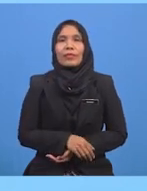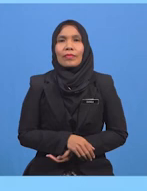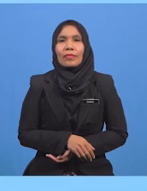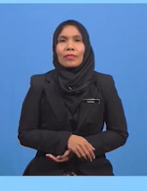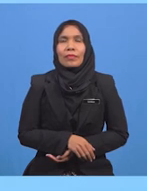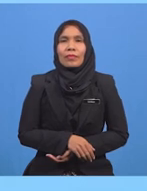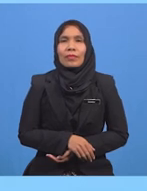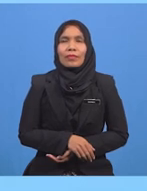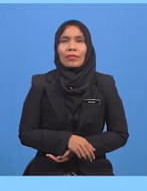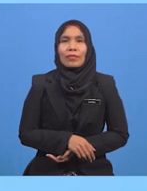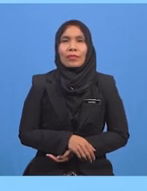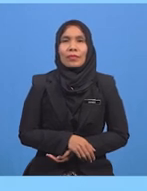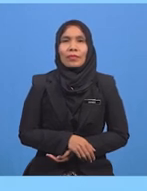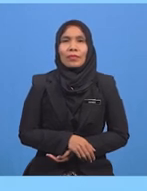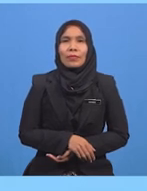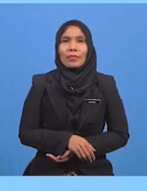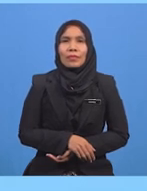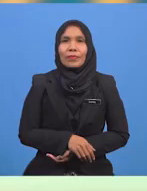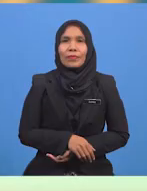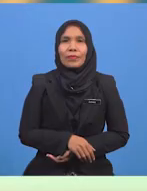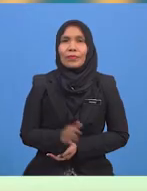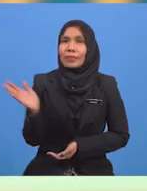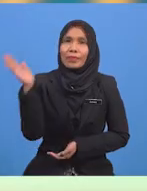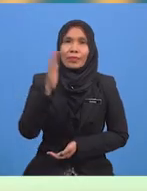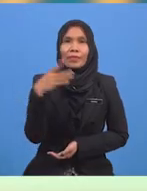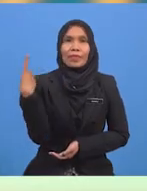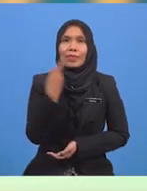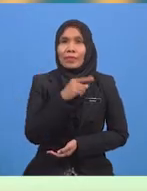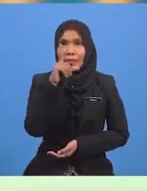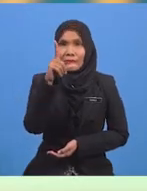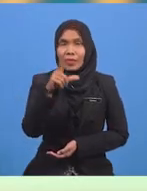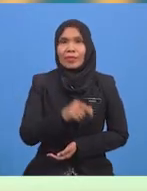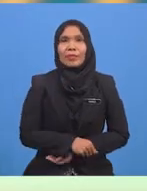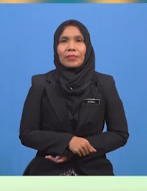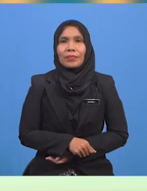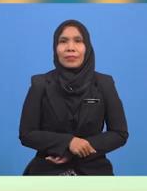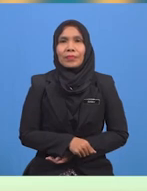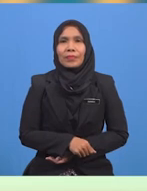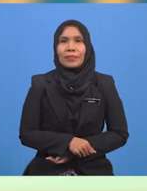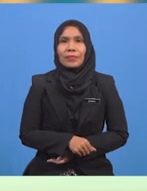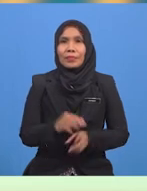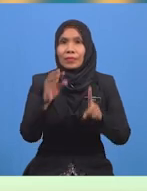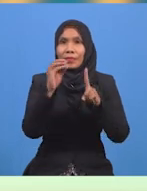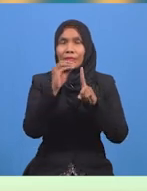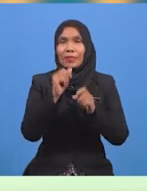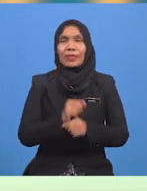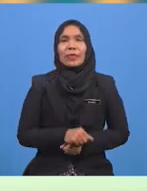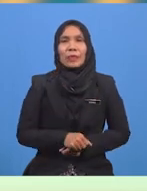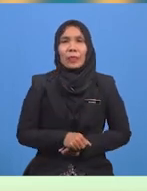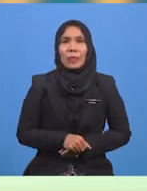penyelesaian segitiga. Jom kita lihat dahulu objektif pembelajaran hari